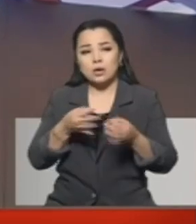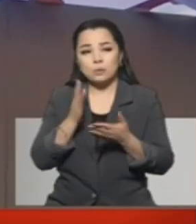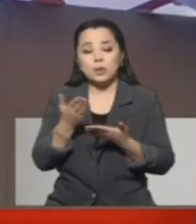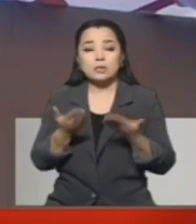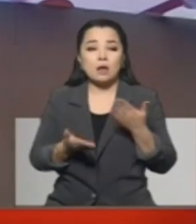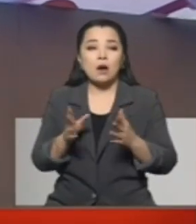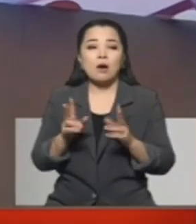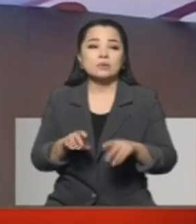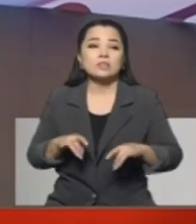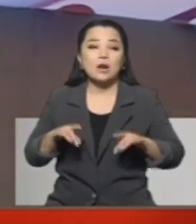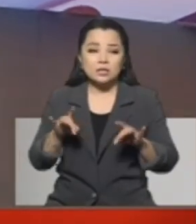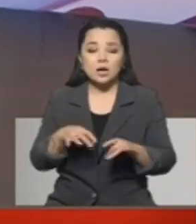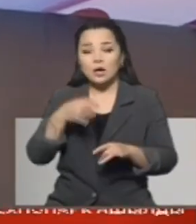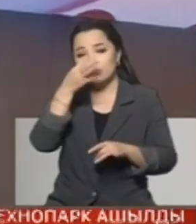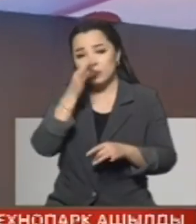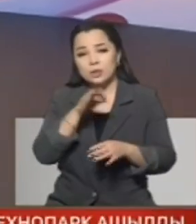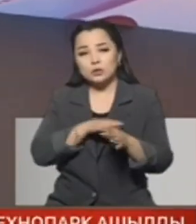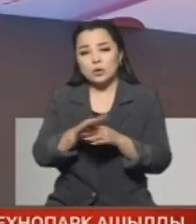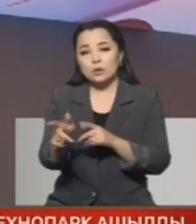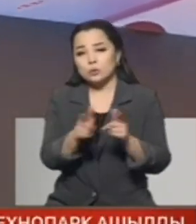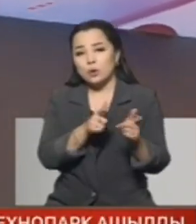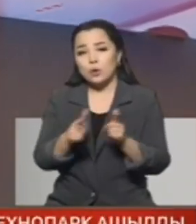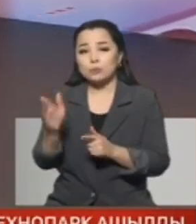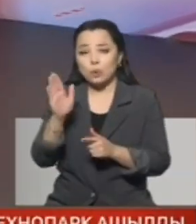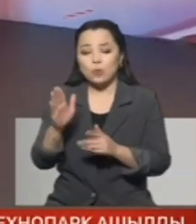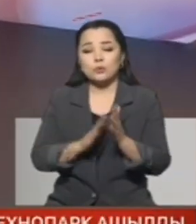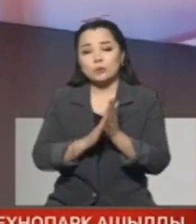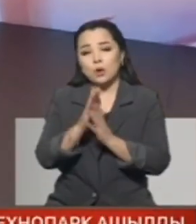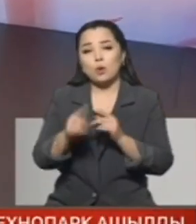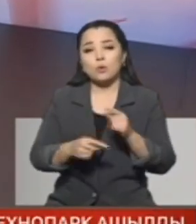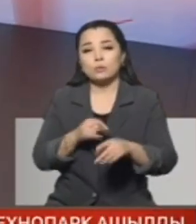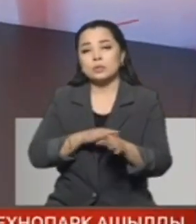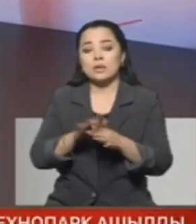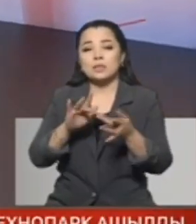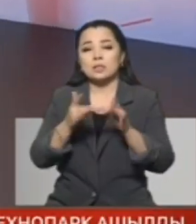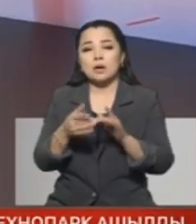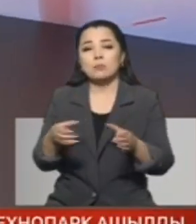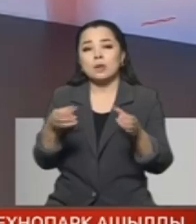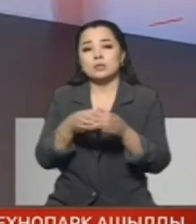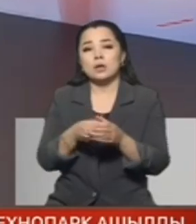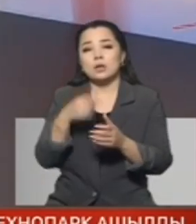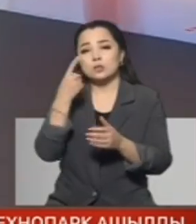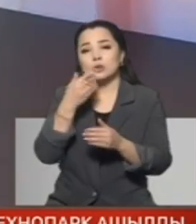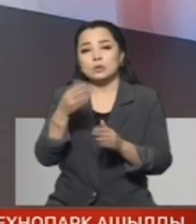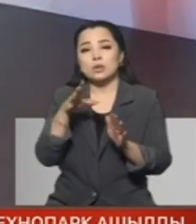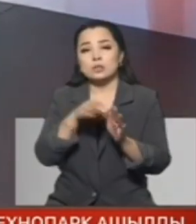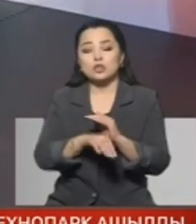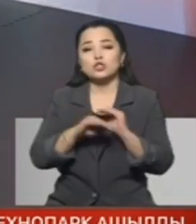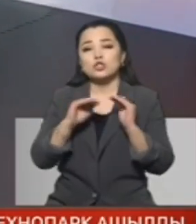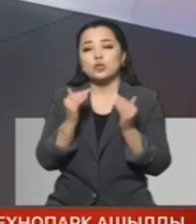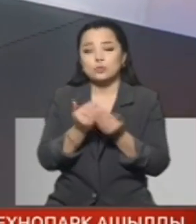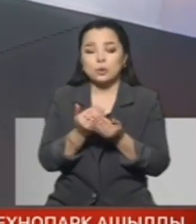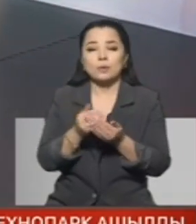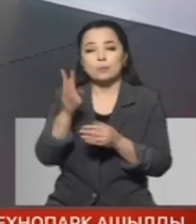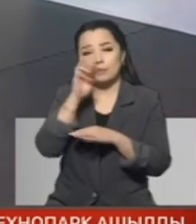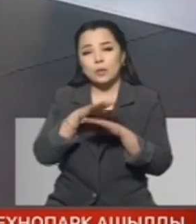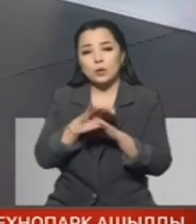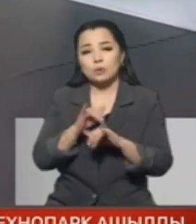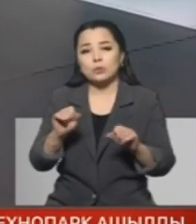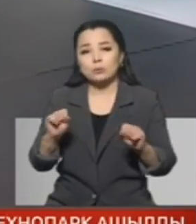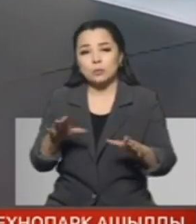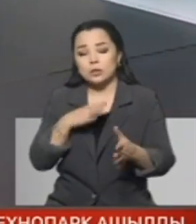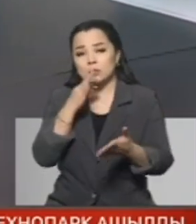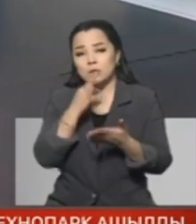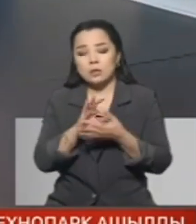Егер Австралияның тәжірибесі ойдағыдай нәтиже берсе, өскелең ұрпақтың интернет платформаларға кіруін шектейтін мемлекеттер көбеюі мүмкін.